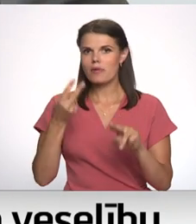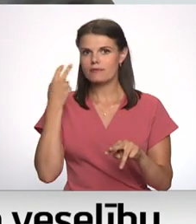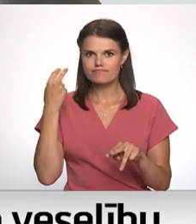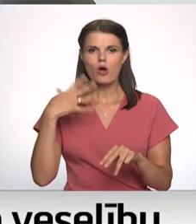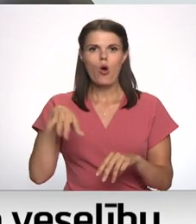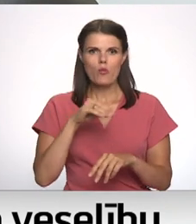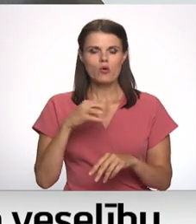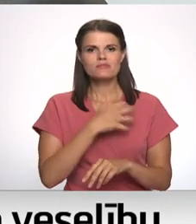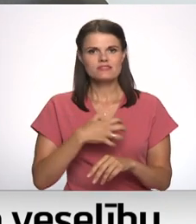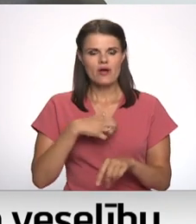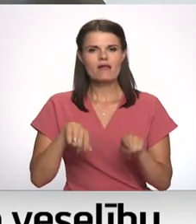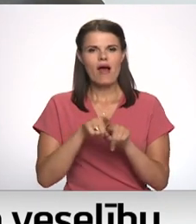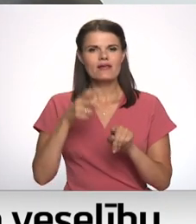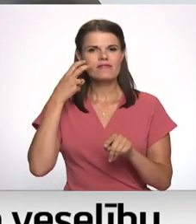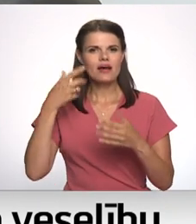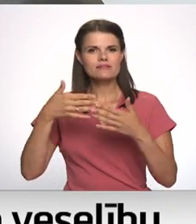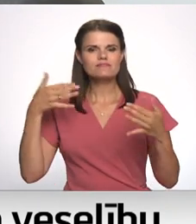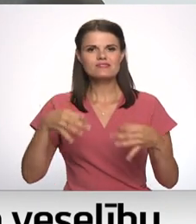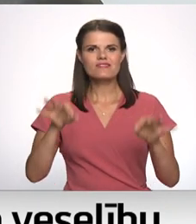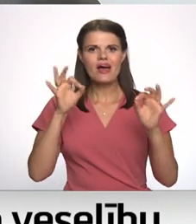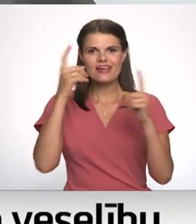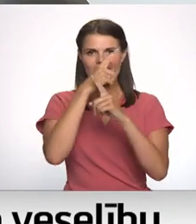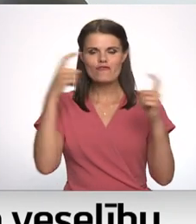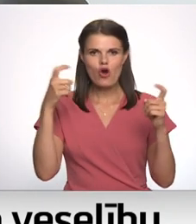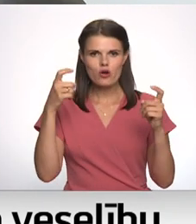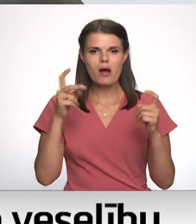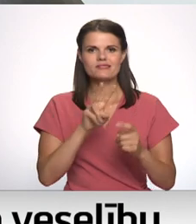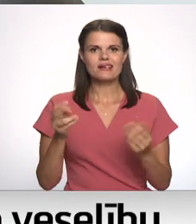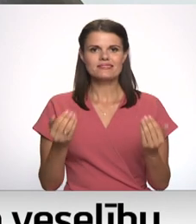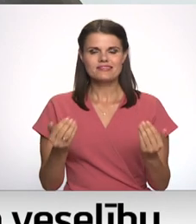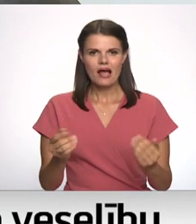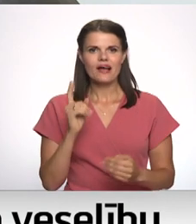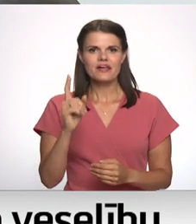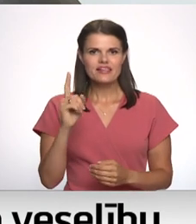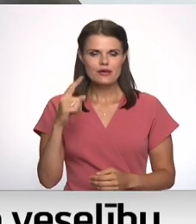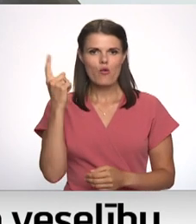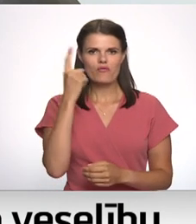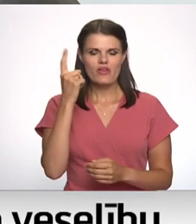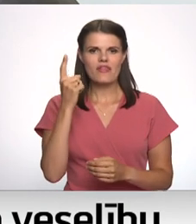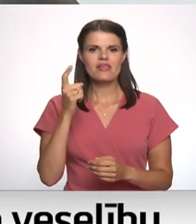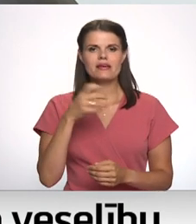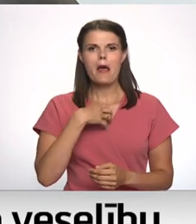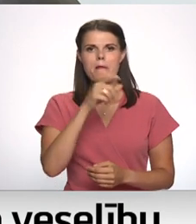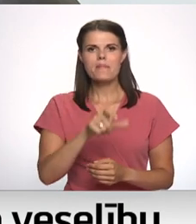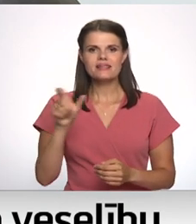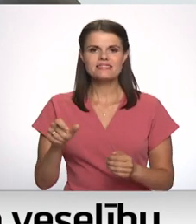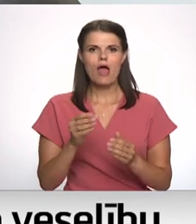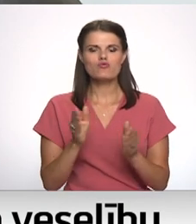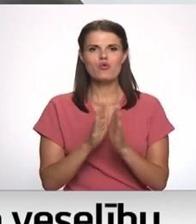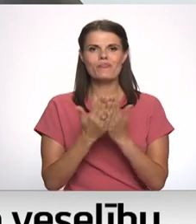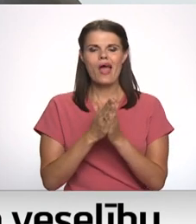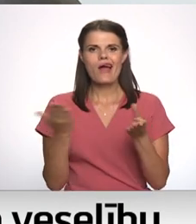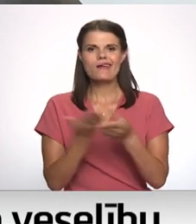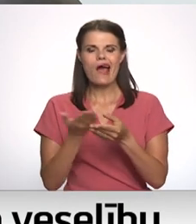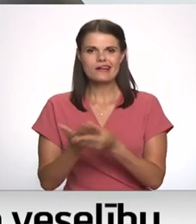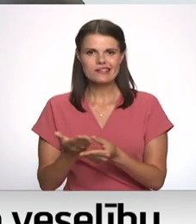būtu jādigitalizē arī tie būtiskie pacientu dati, kas šobrīd eksistē tikai un vienīgi pacientu kartiņās un papīra formā. Tas,